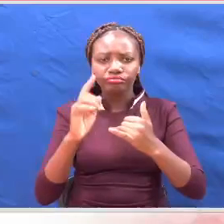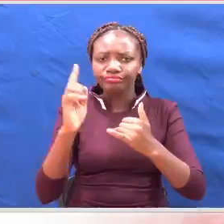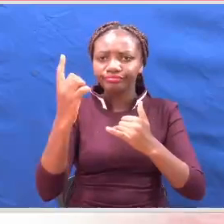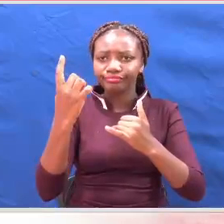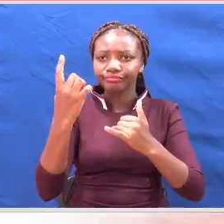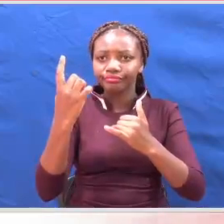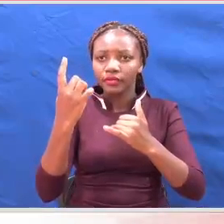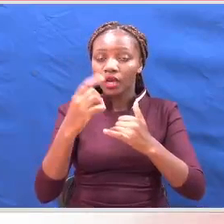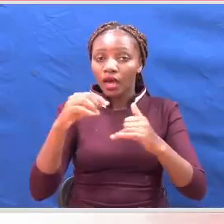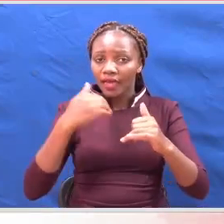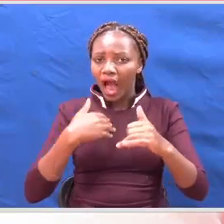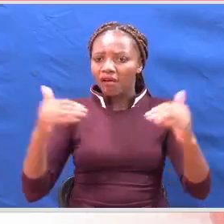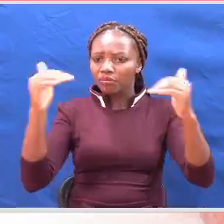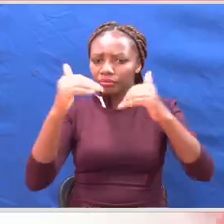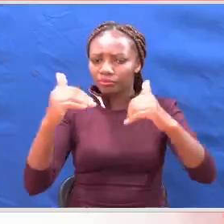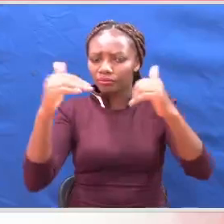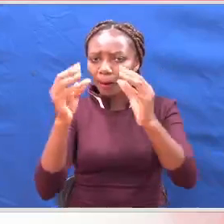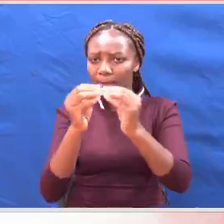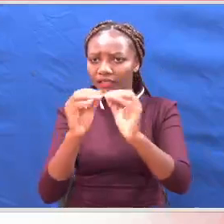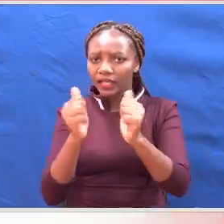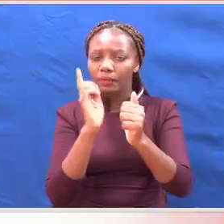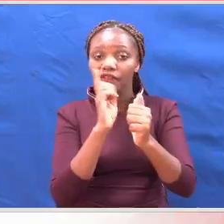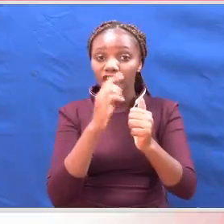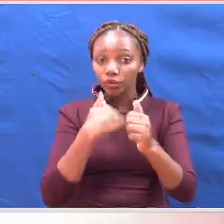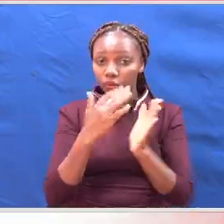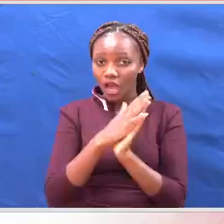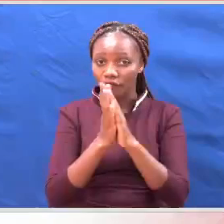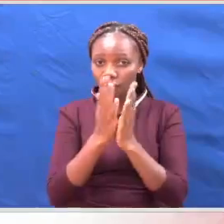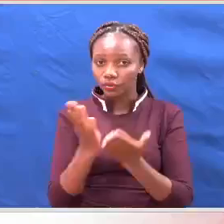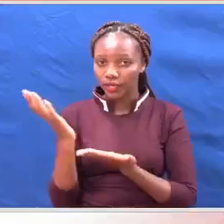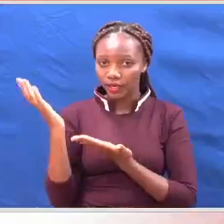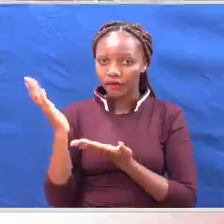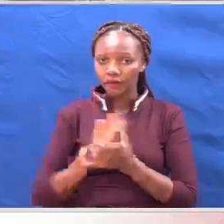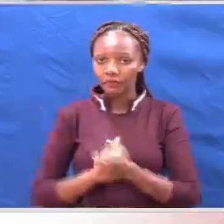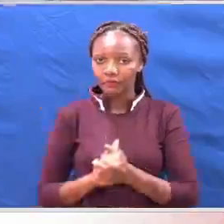mbele kuik k shar barang